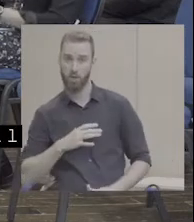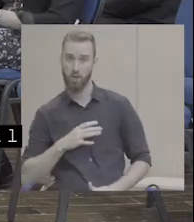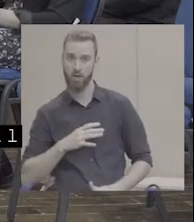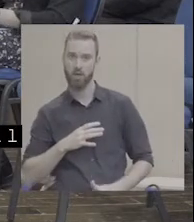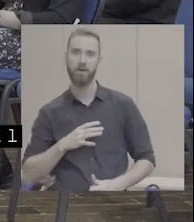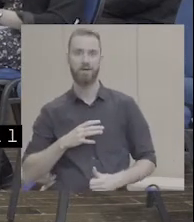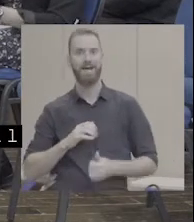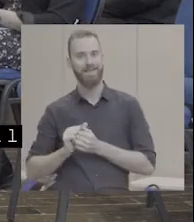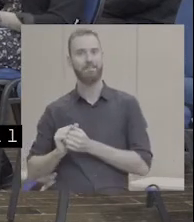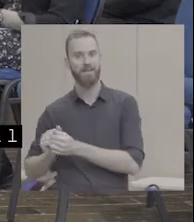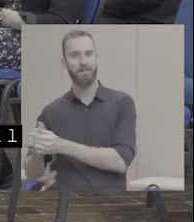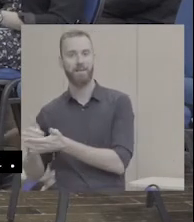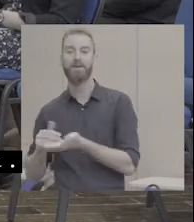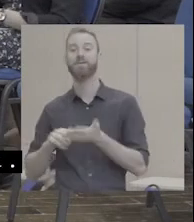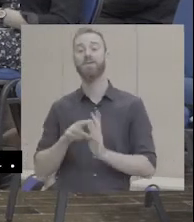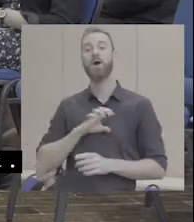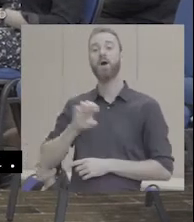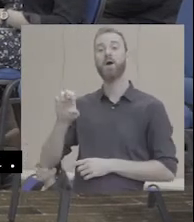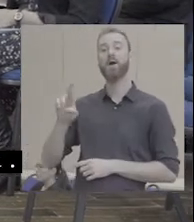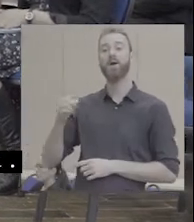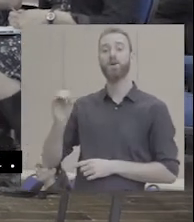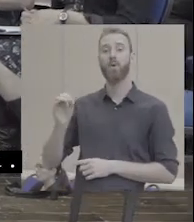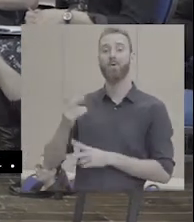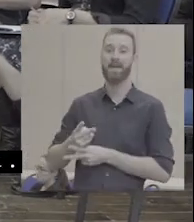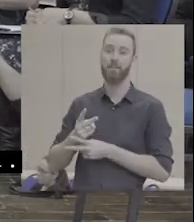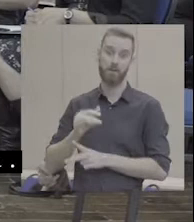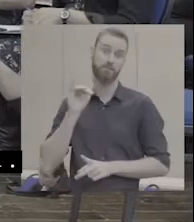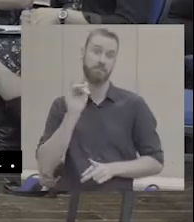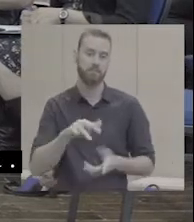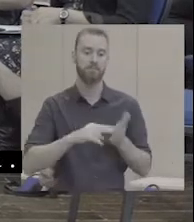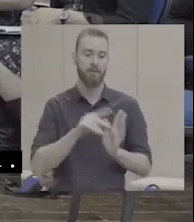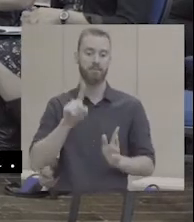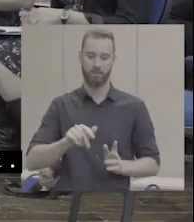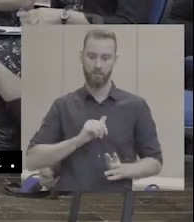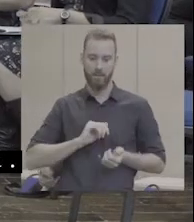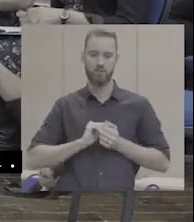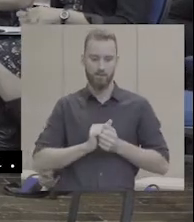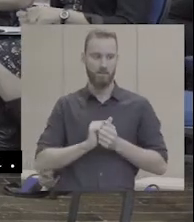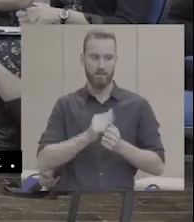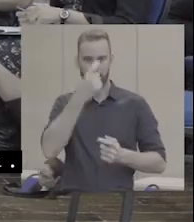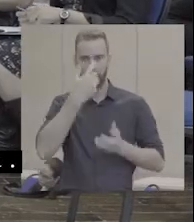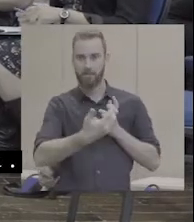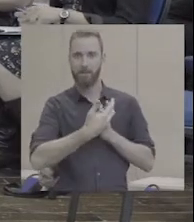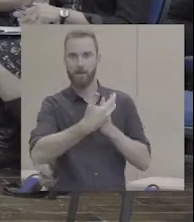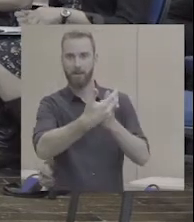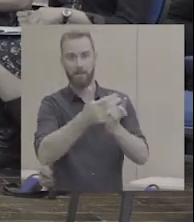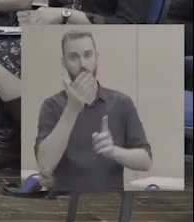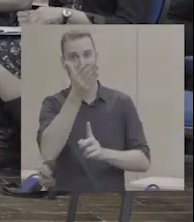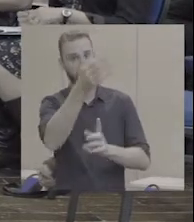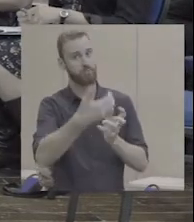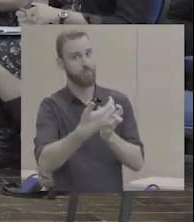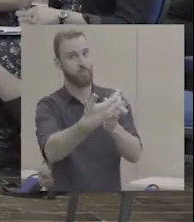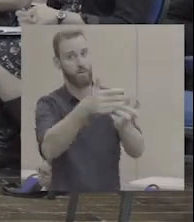C'est la raison pour laquelle il y a une ergothérapeute. Non, mais quand on a besoin de faire des changements continuellement. Là. Mm-hmm. Mais c'est la